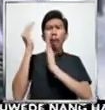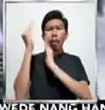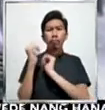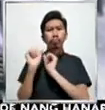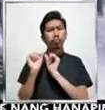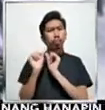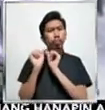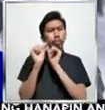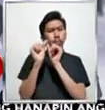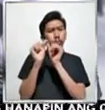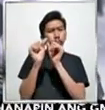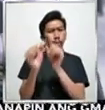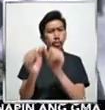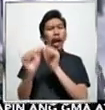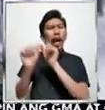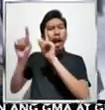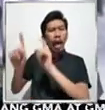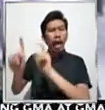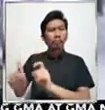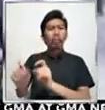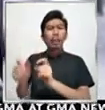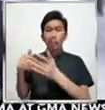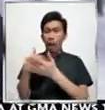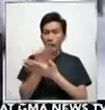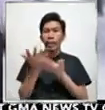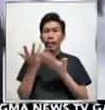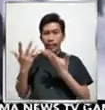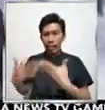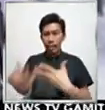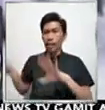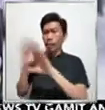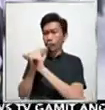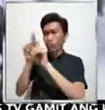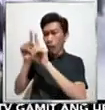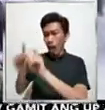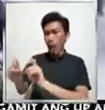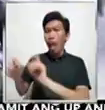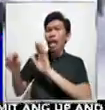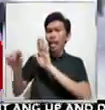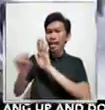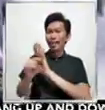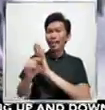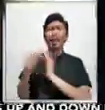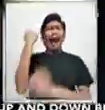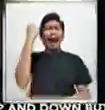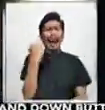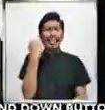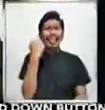once tested and given the result that they are negative, parang tumama sa loto. They are very, very happy. And